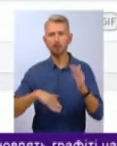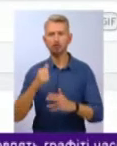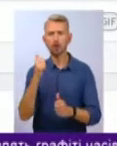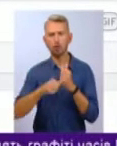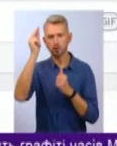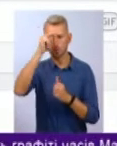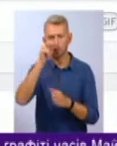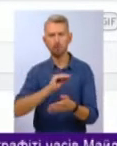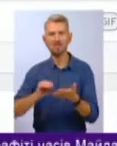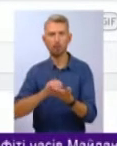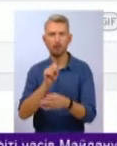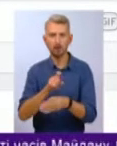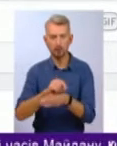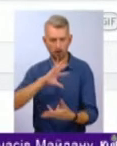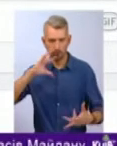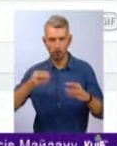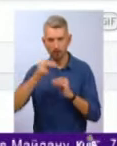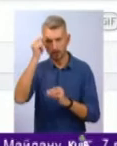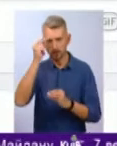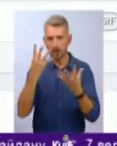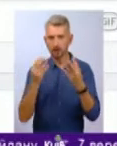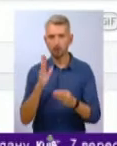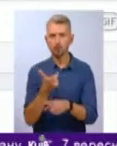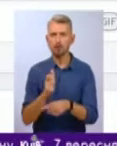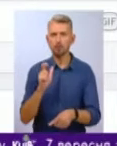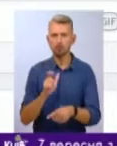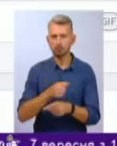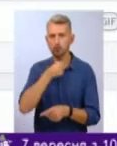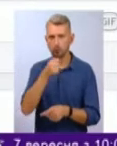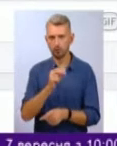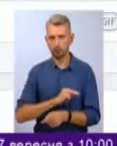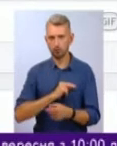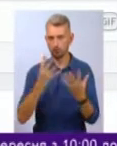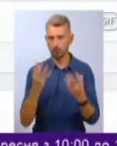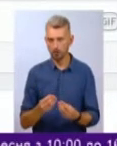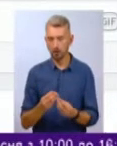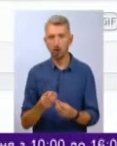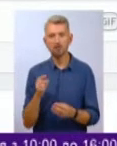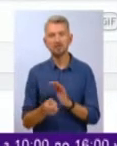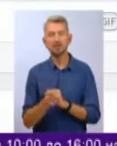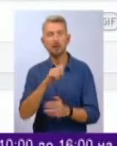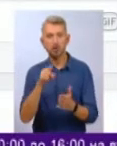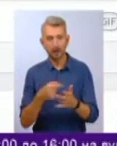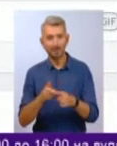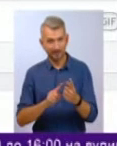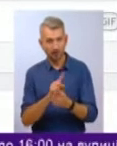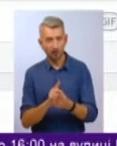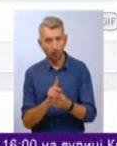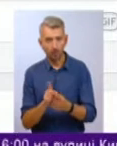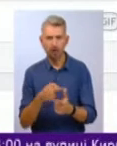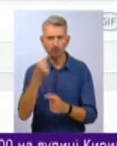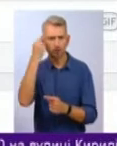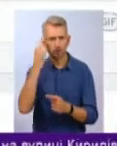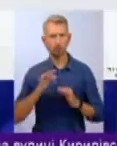письмове завдання. У сумі його навчальний день перевищуватиме дорослий робочий. Звідси запитання. Це реформа? Чи